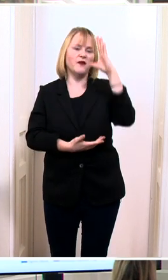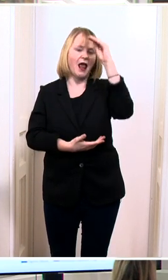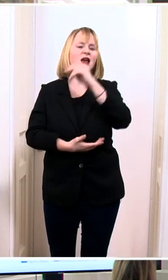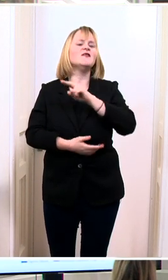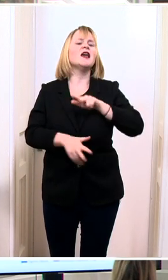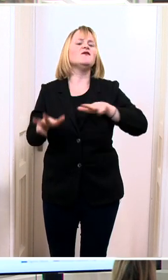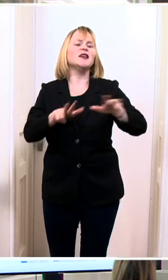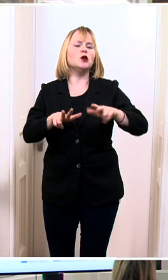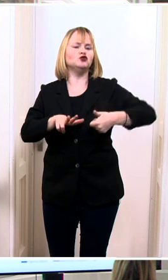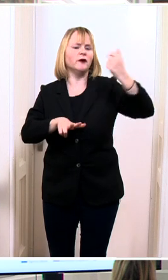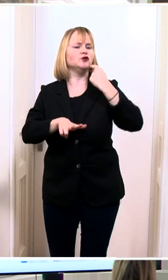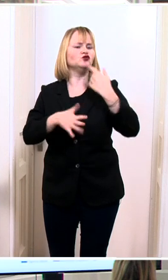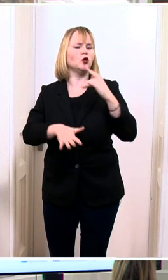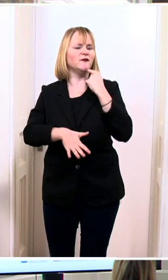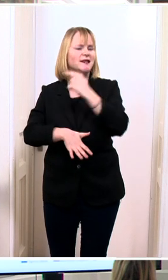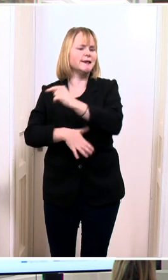hatten